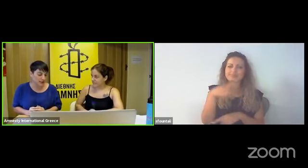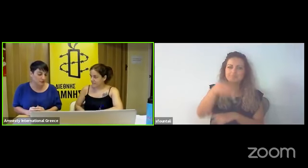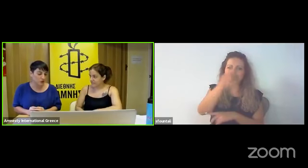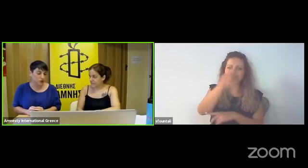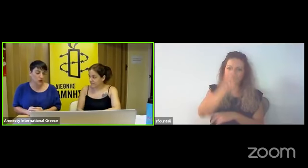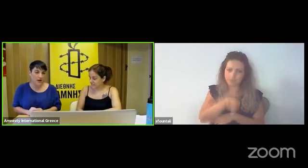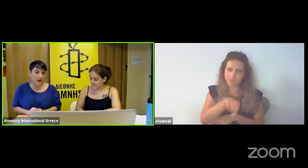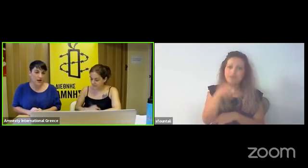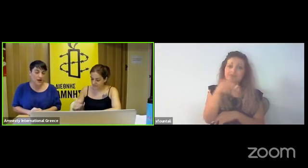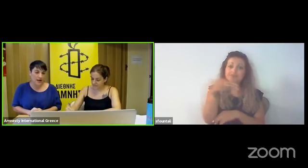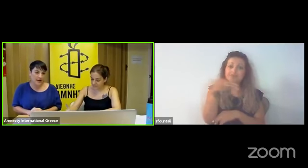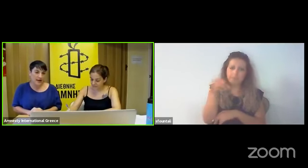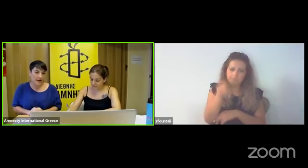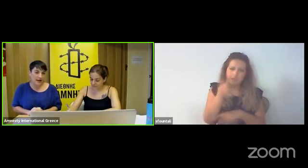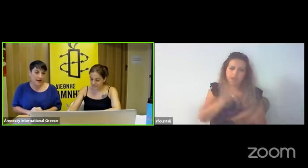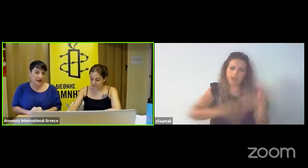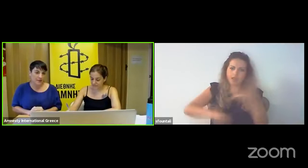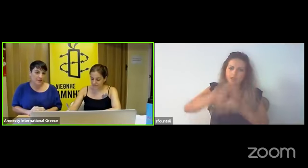του ζητήματος